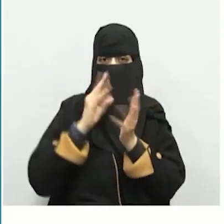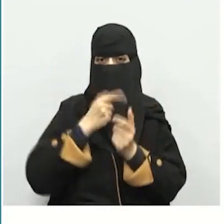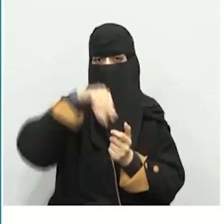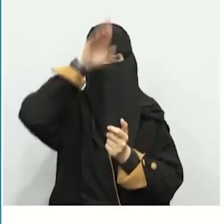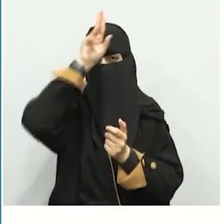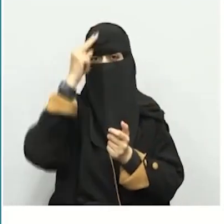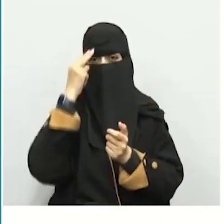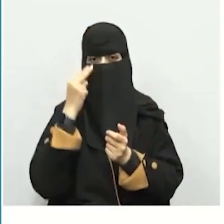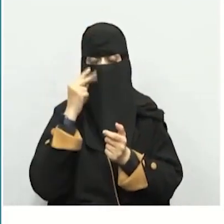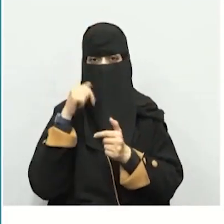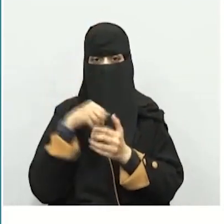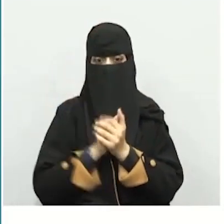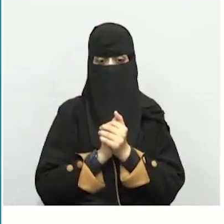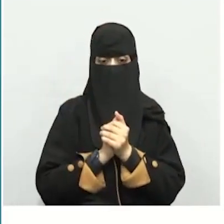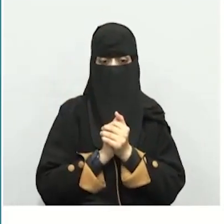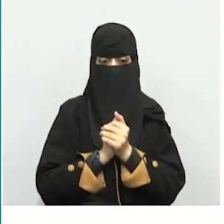مشروع